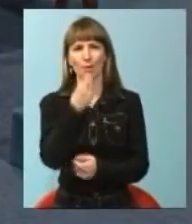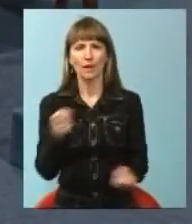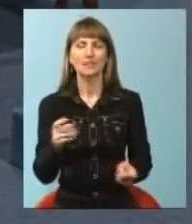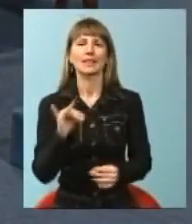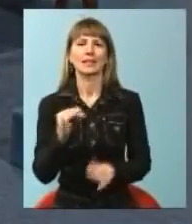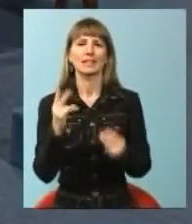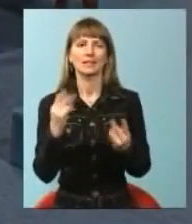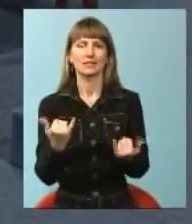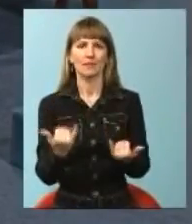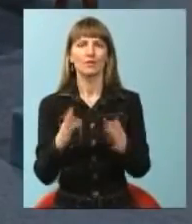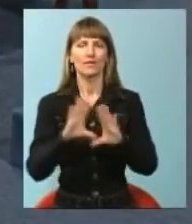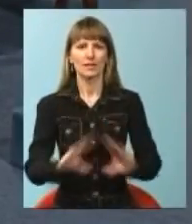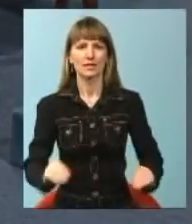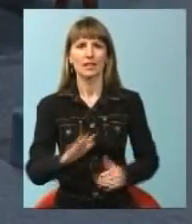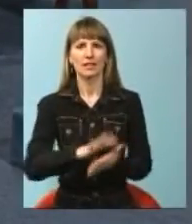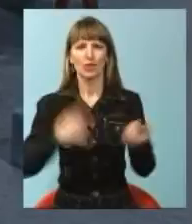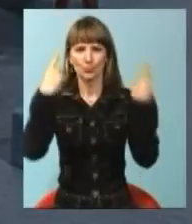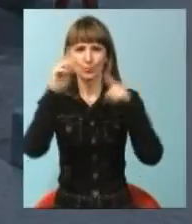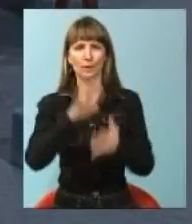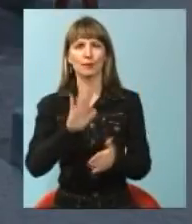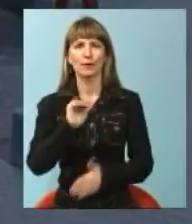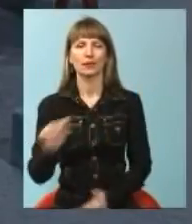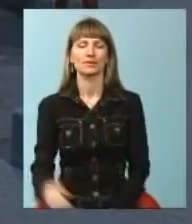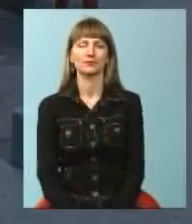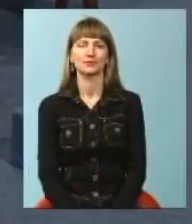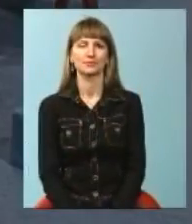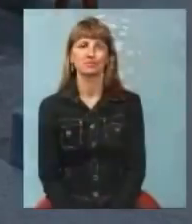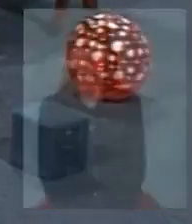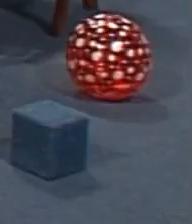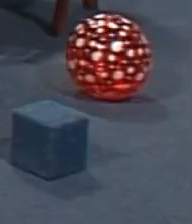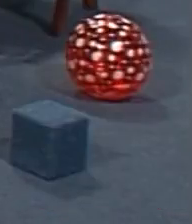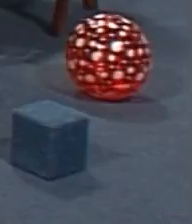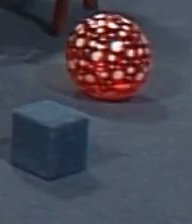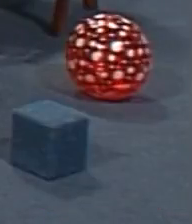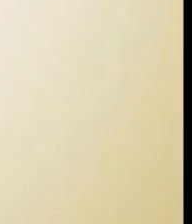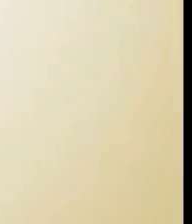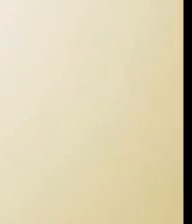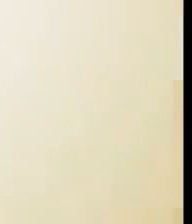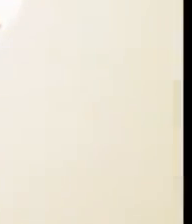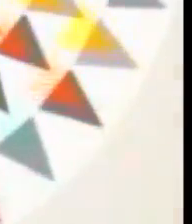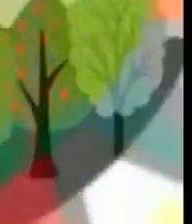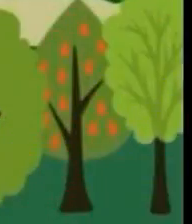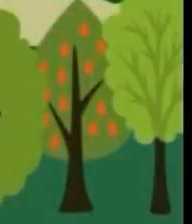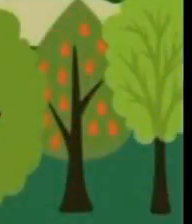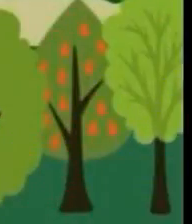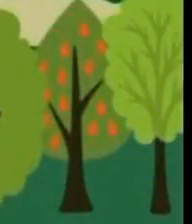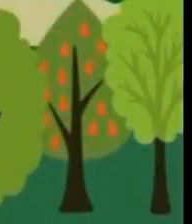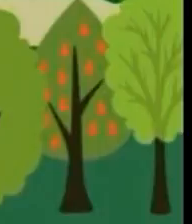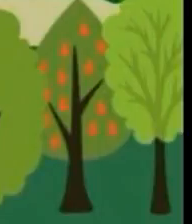а на сьогодні це все. Далі на вас чекає мультик. Бувайте! Пока.